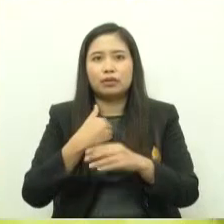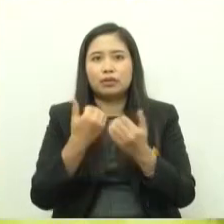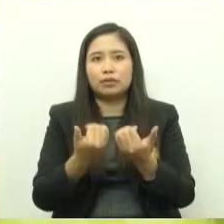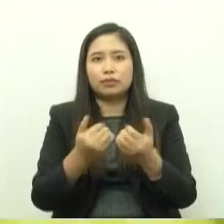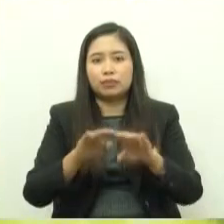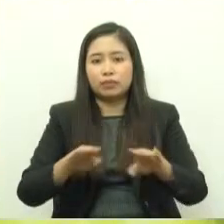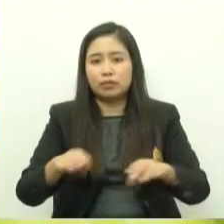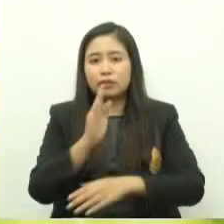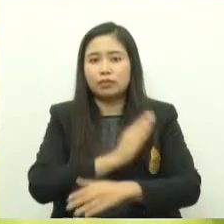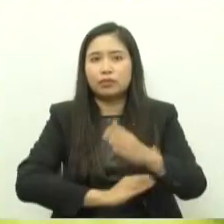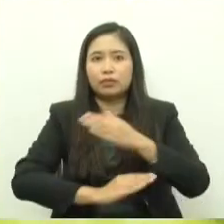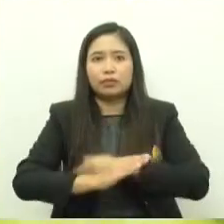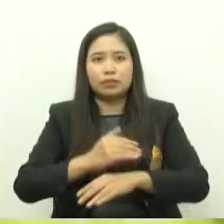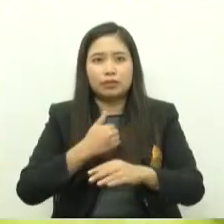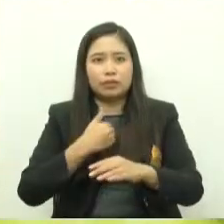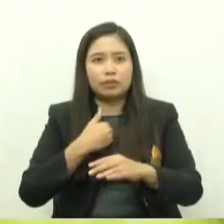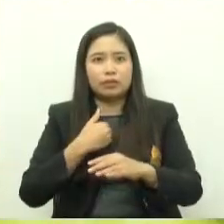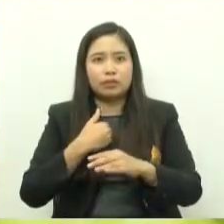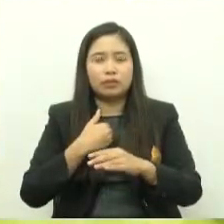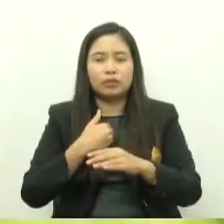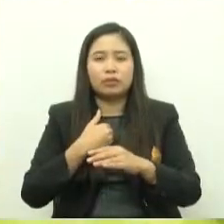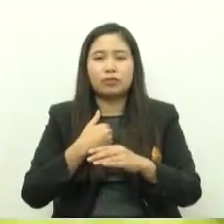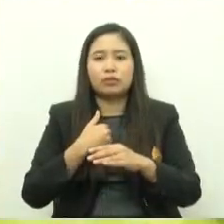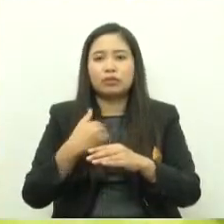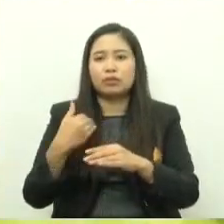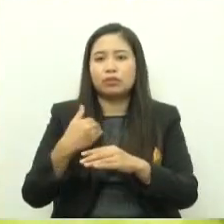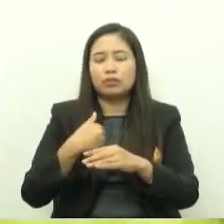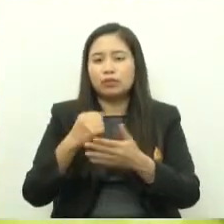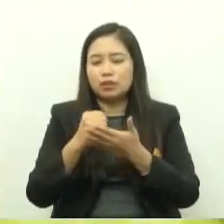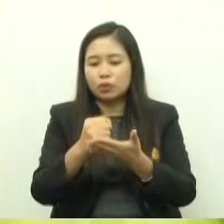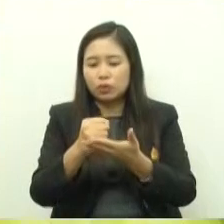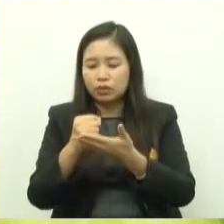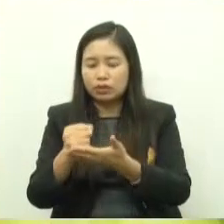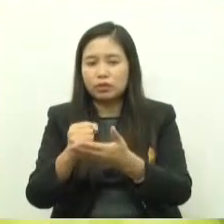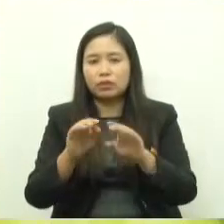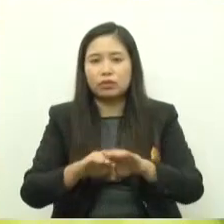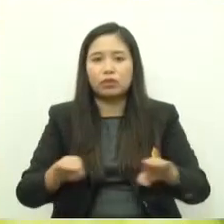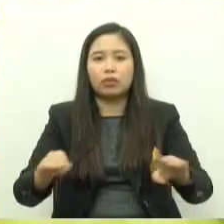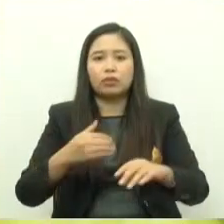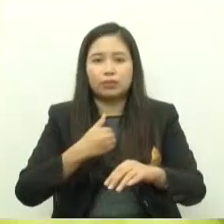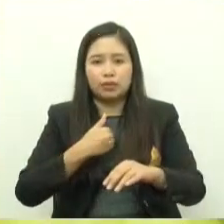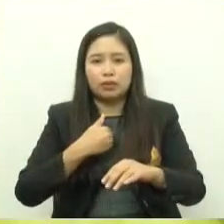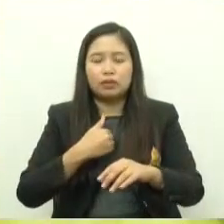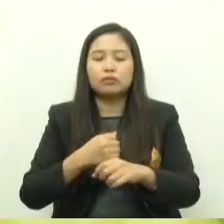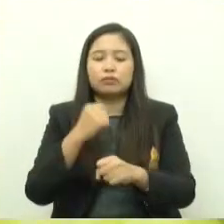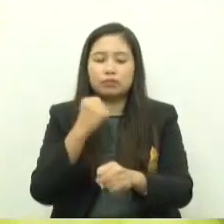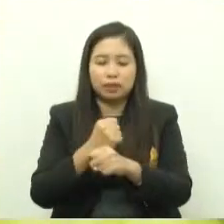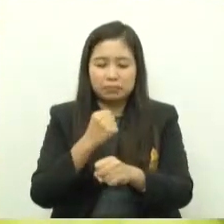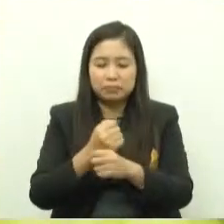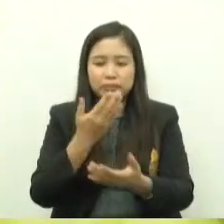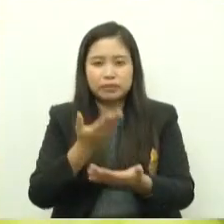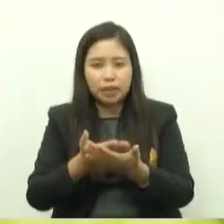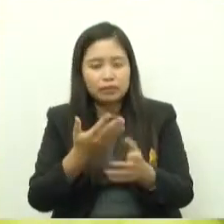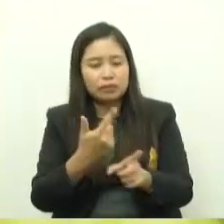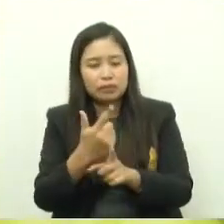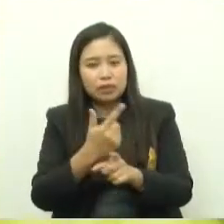ความต้องการจำเป็นพิเศษกลับมาเป็นคุณครูที่ช่วยเหลือน้องๆและที่สำคัญเขาสามารถสร้างรายได้กลับไปช่วยครอบครัว